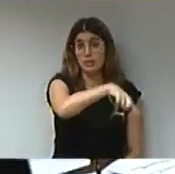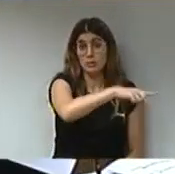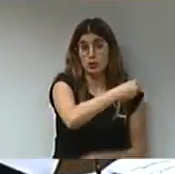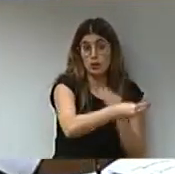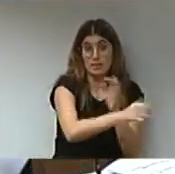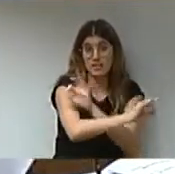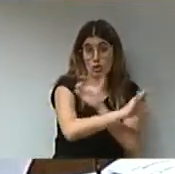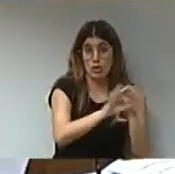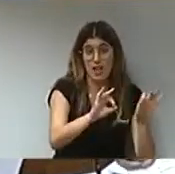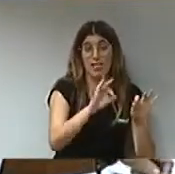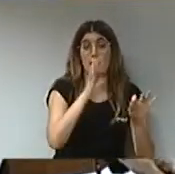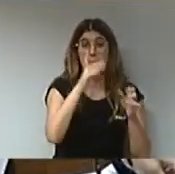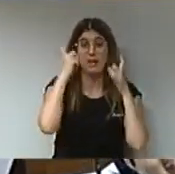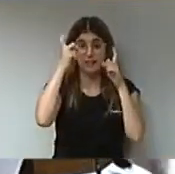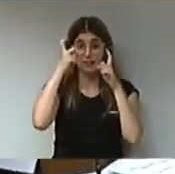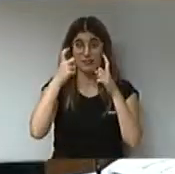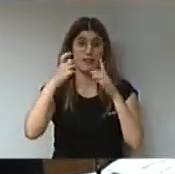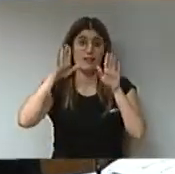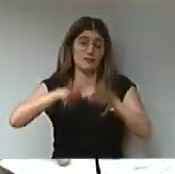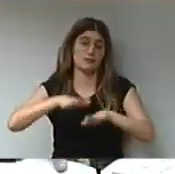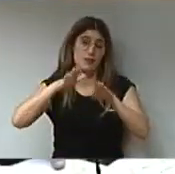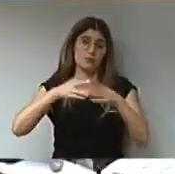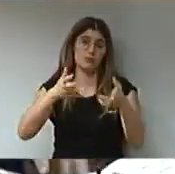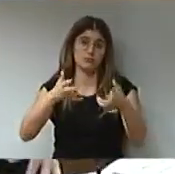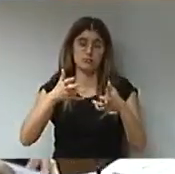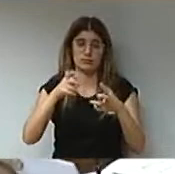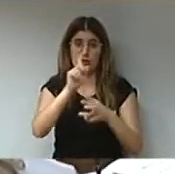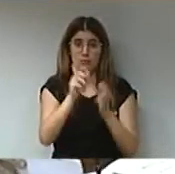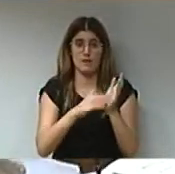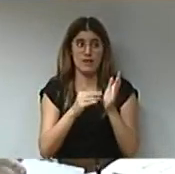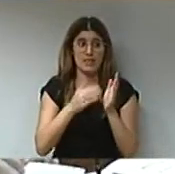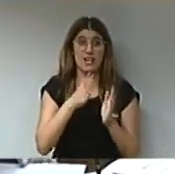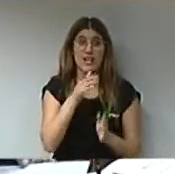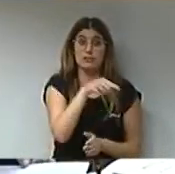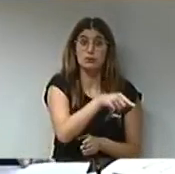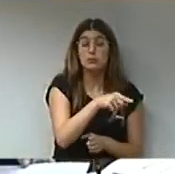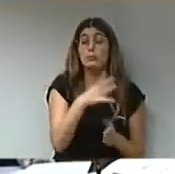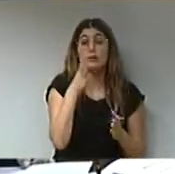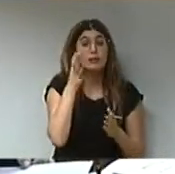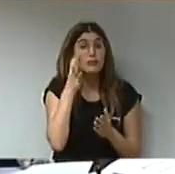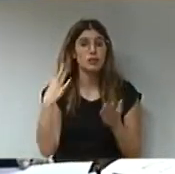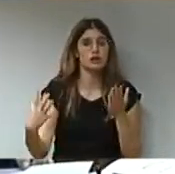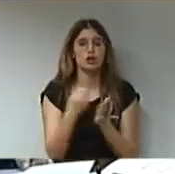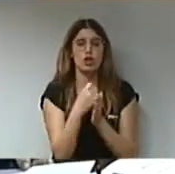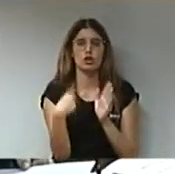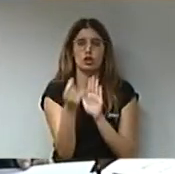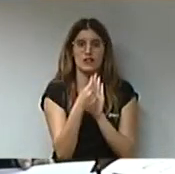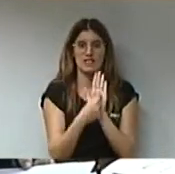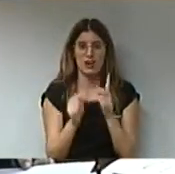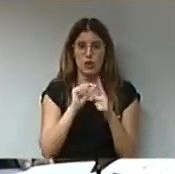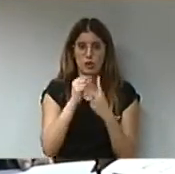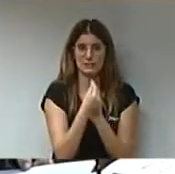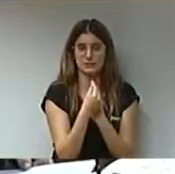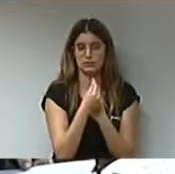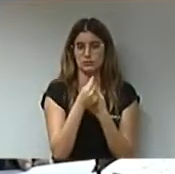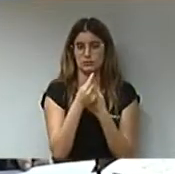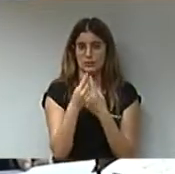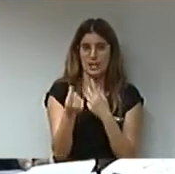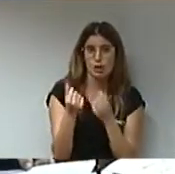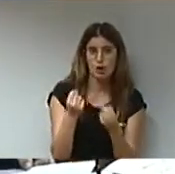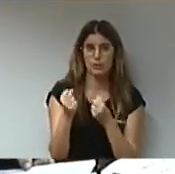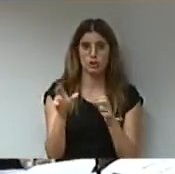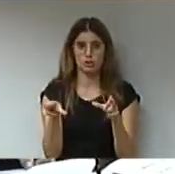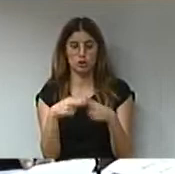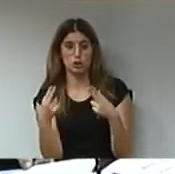han fet res per intentar afavorir el futur de la Comunitat Valenciana, a pesar de vostès, tots els indicadors econòmics i socials